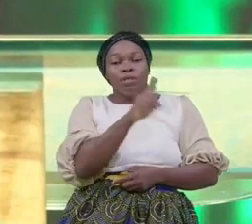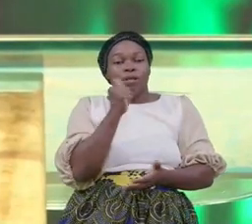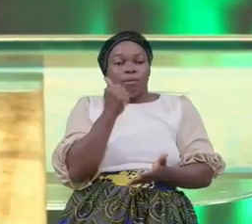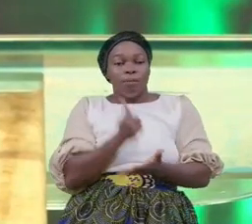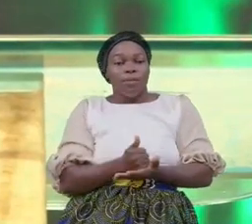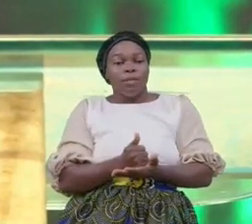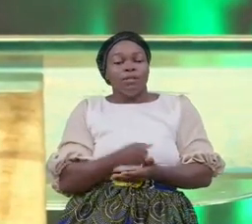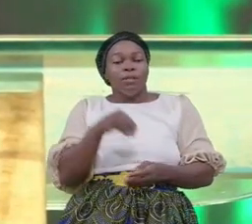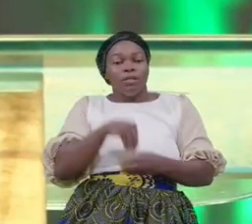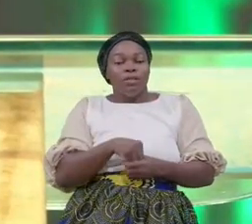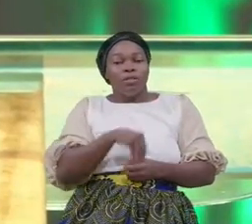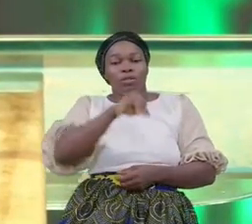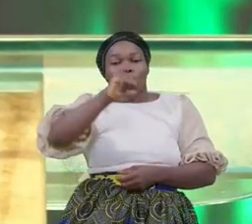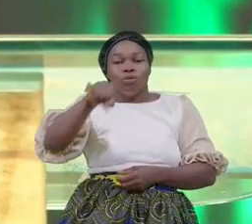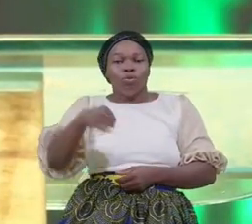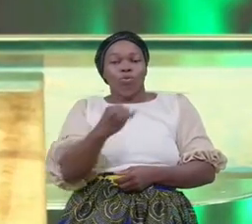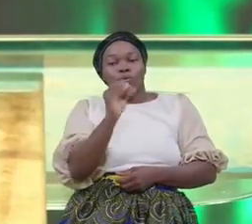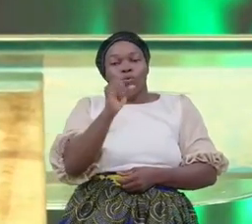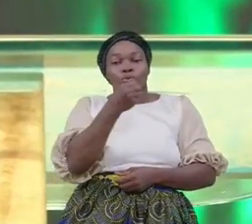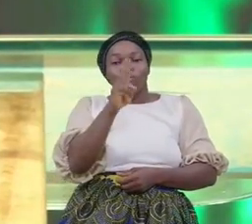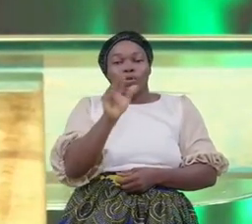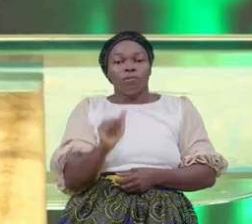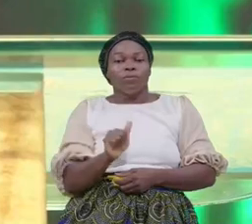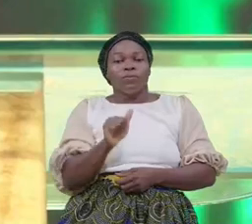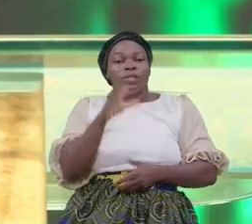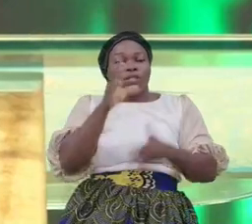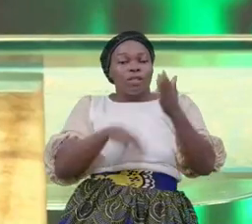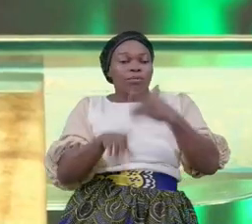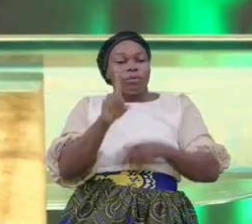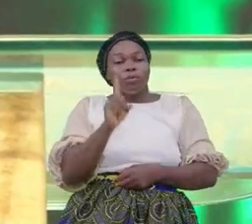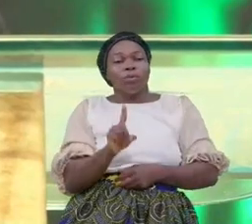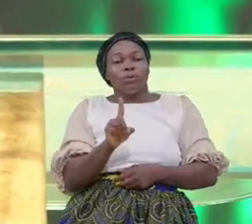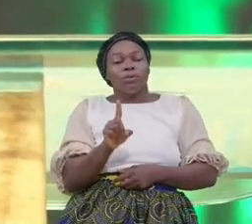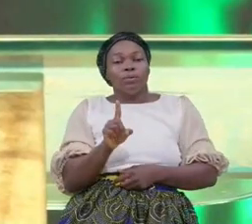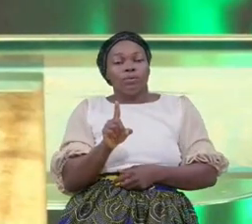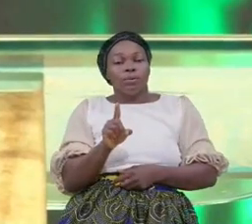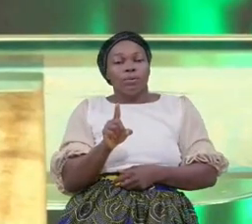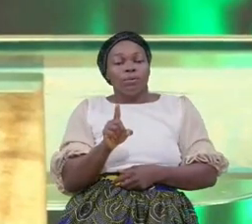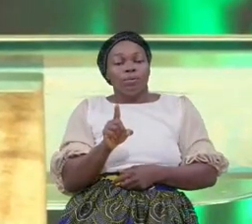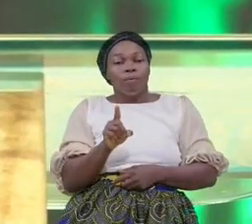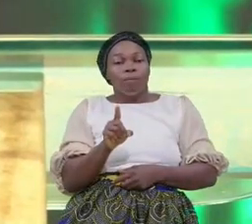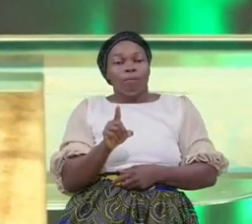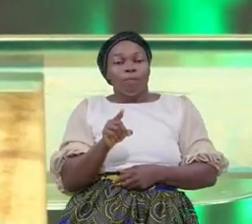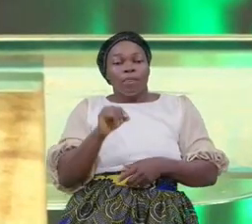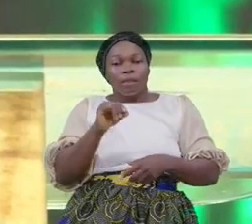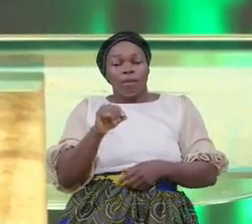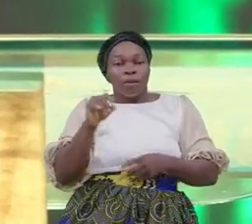vais à Josué au chapitre 1. Je